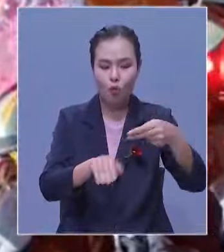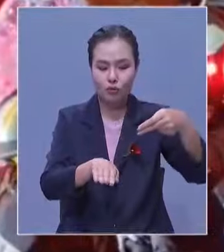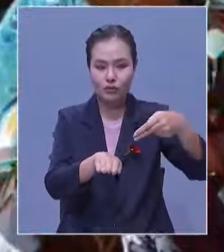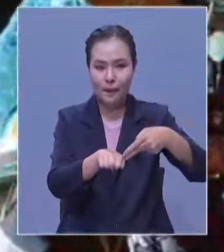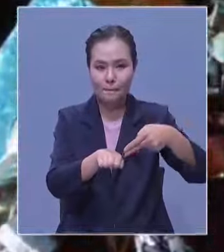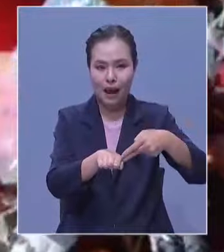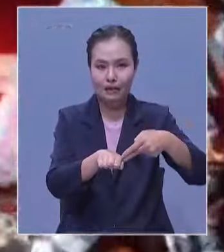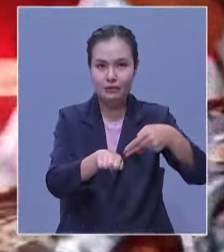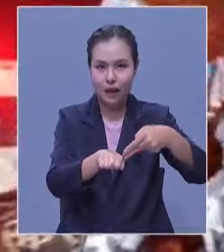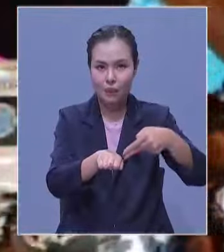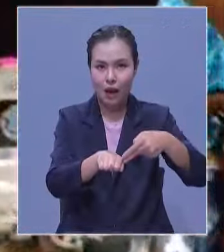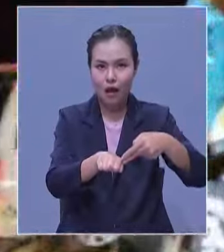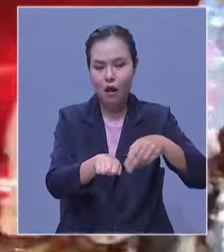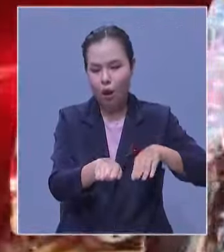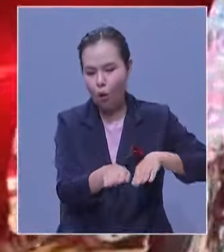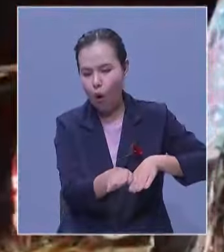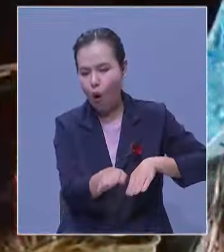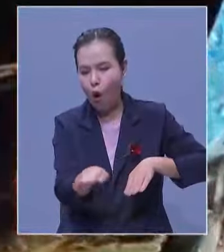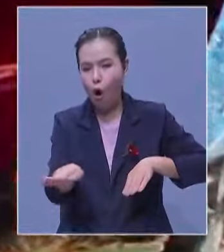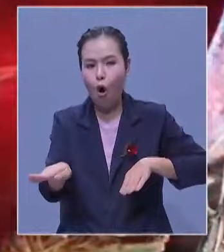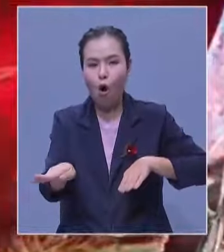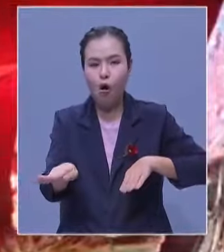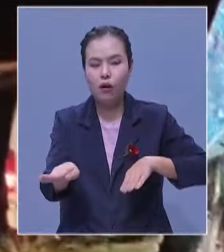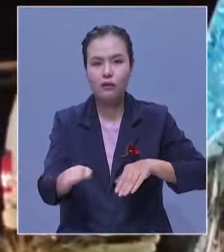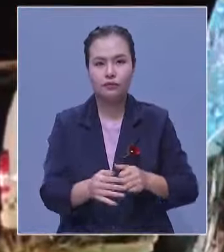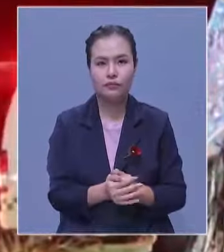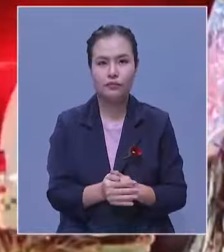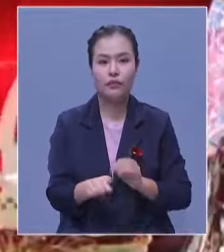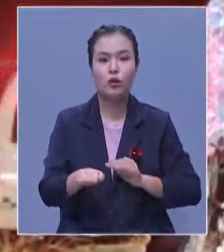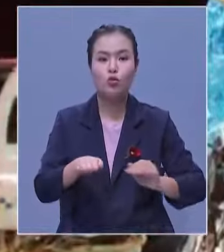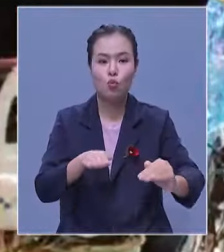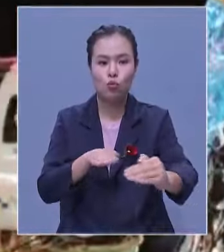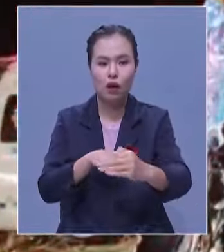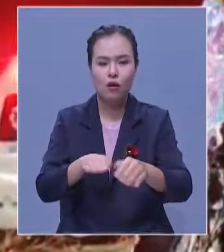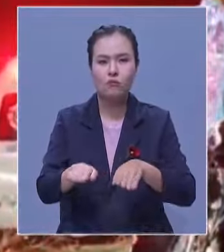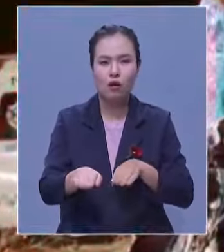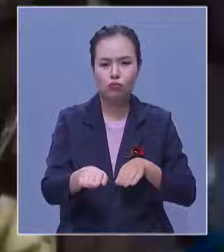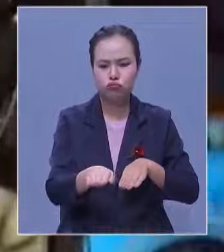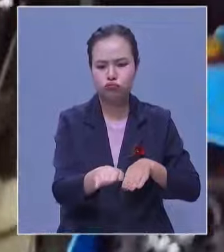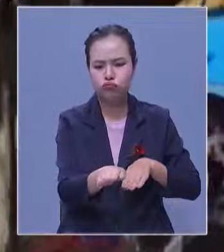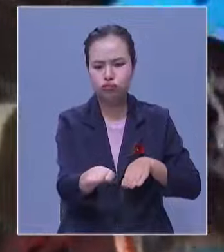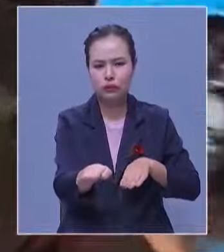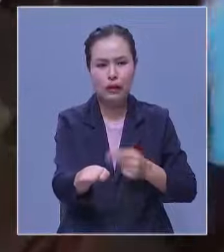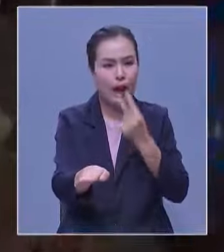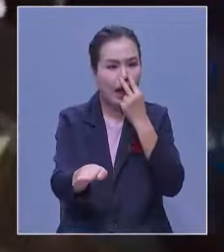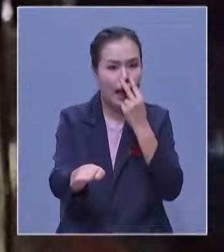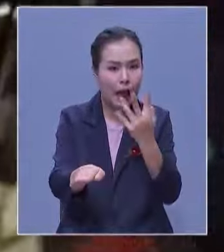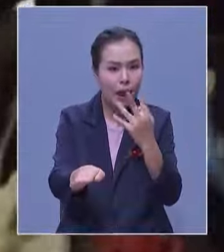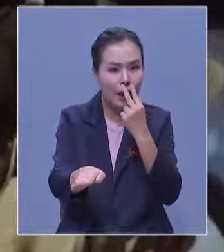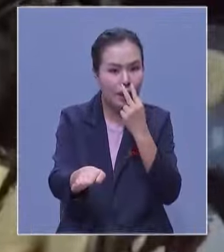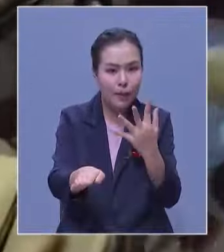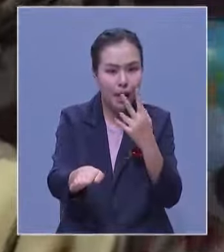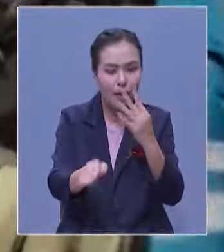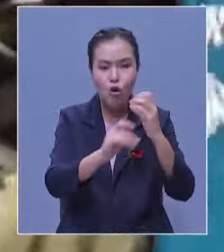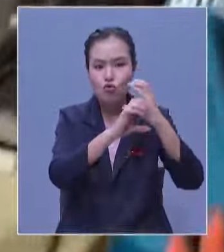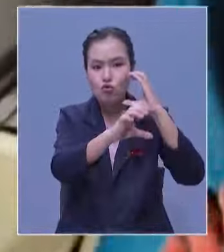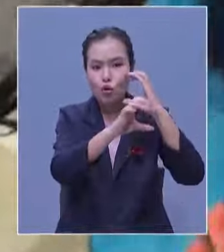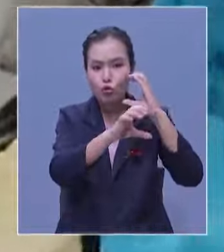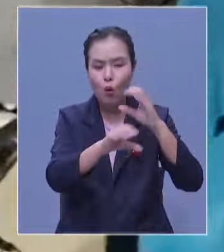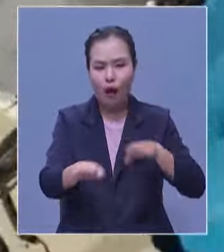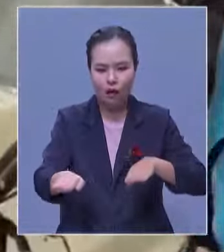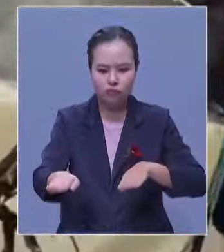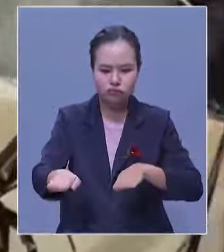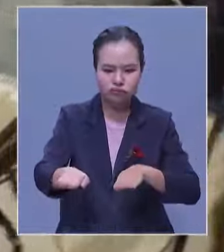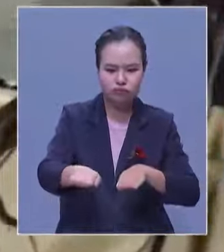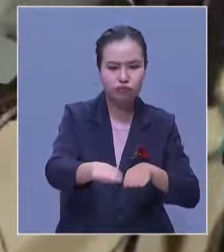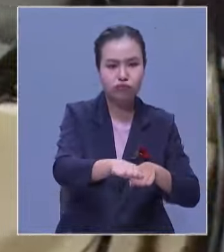ำมันเสร็จแล้วกำลังจะออกจากปั๊มจนถึงจุดยูเทิร์นก็เลยตั้งลำรถแต่ว่ามองไม่เห็นรถทัวร์ที่วิ่งมาด้านข้าง